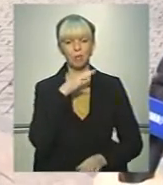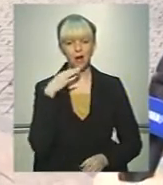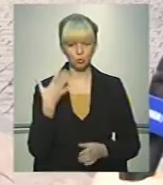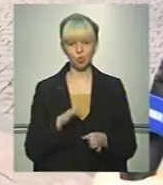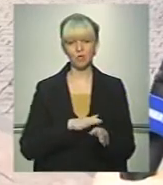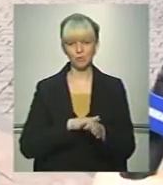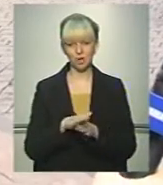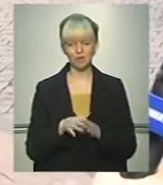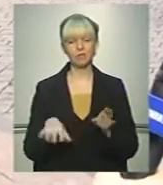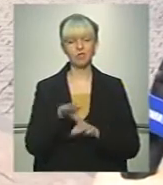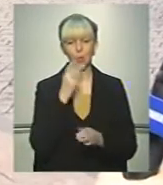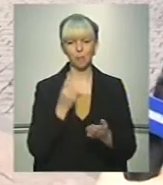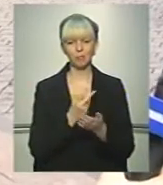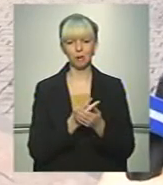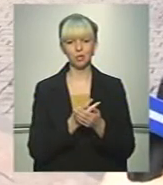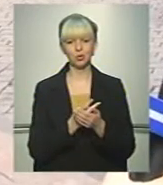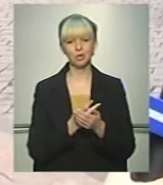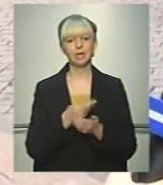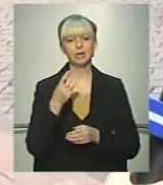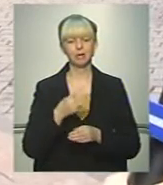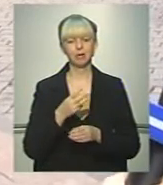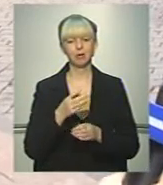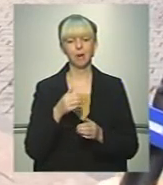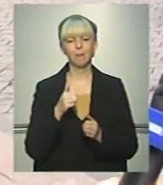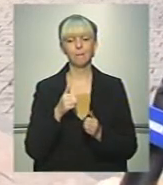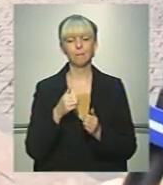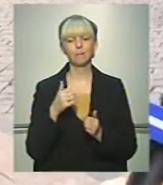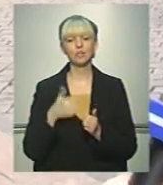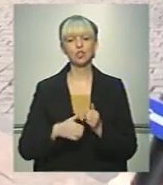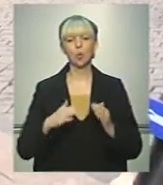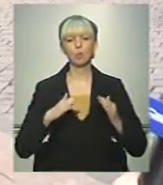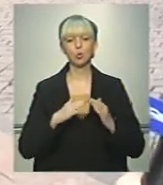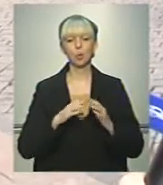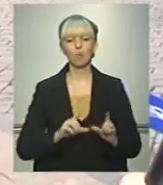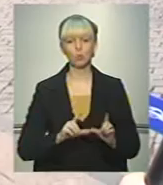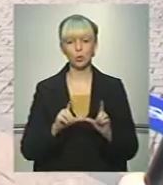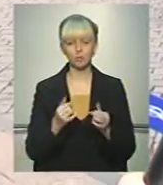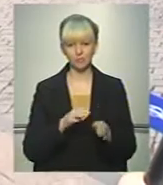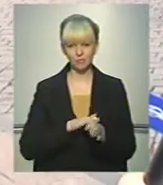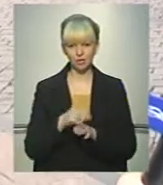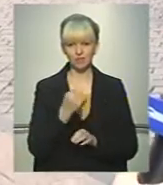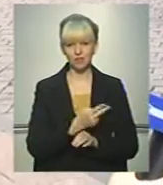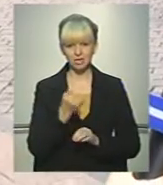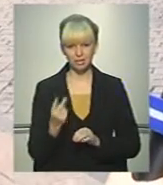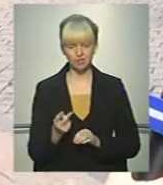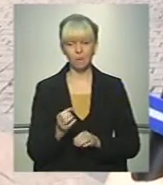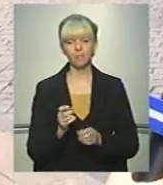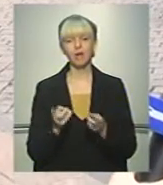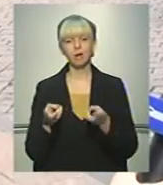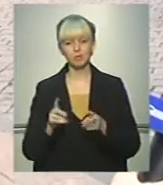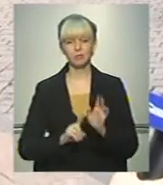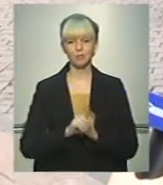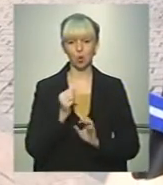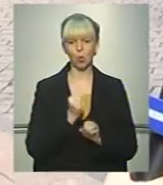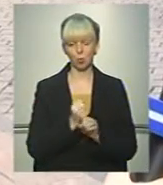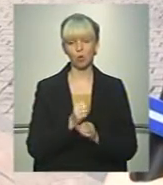виконано, всього передбачено 30 міжбудинкових проїздів, виконано на сьогоднішній день 22, а нарешті розпочати